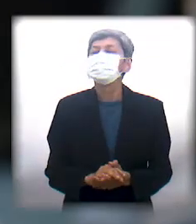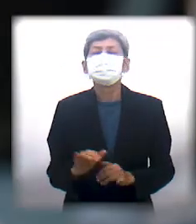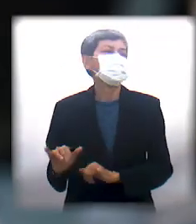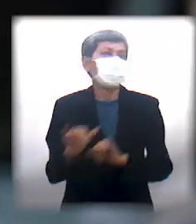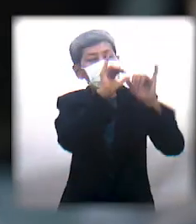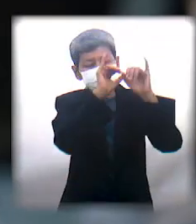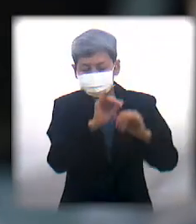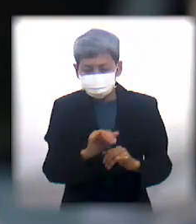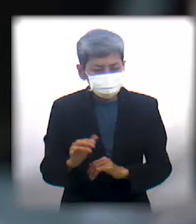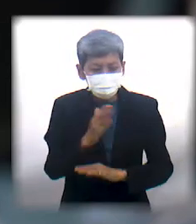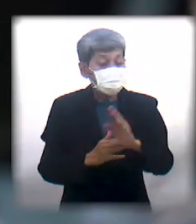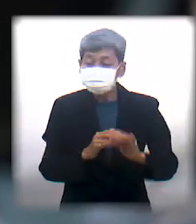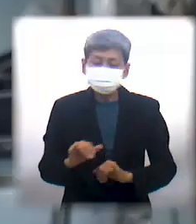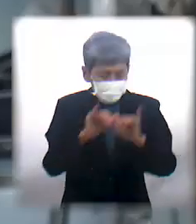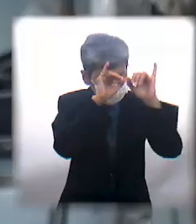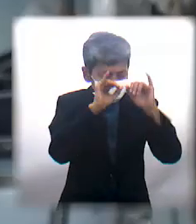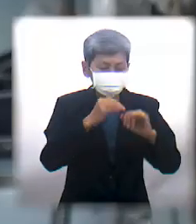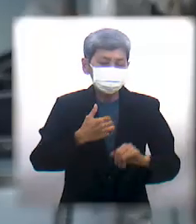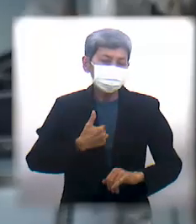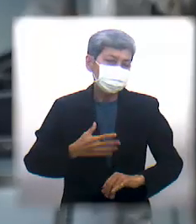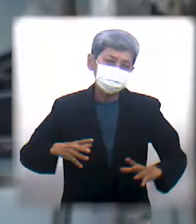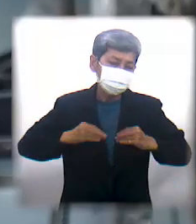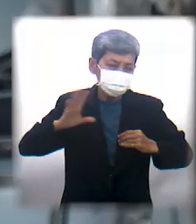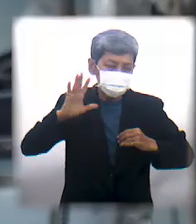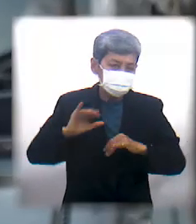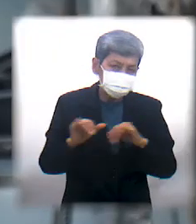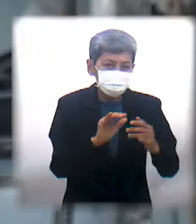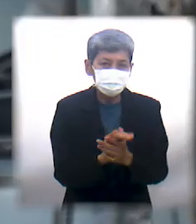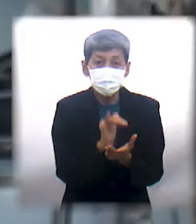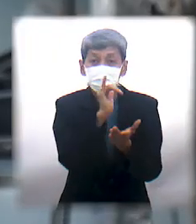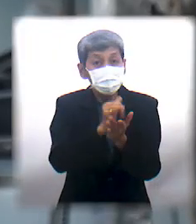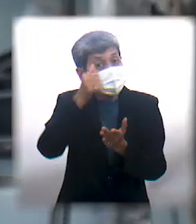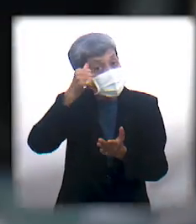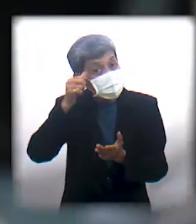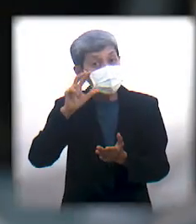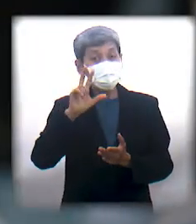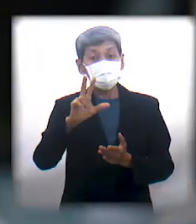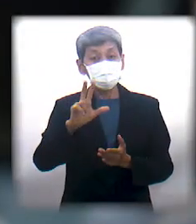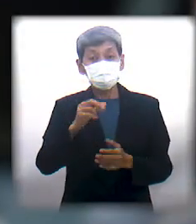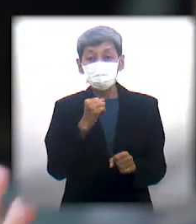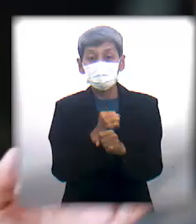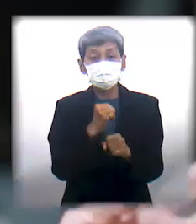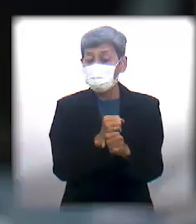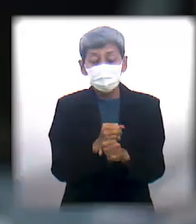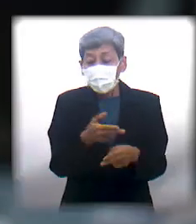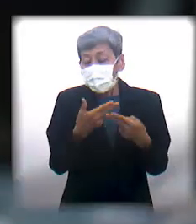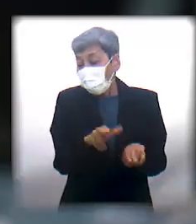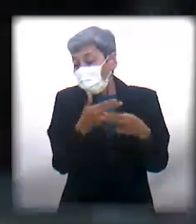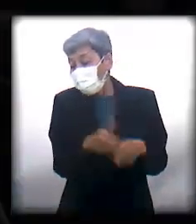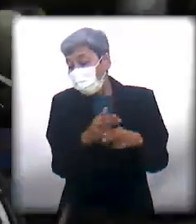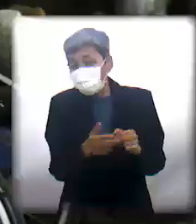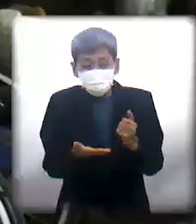ย้ายวันนั้นเลยย้ายวันนั้นเลยคือเข้าไปนอน3วันเนี่ยไม่ได้ล้างแผลไม่ได้ทำอะไรเล